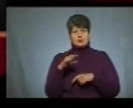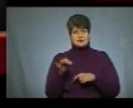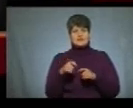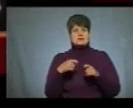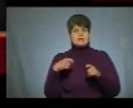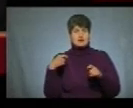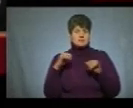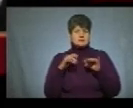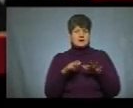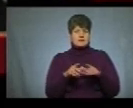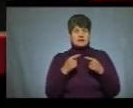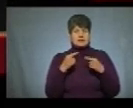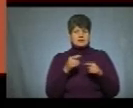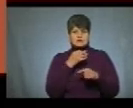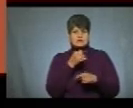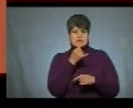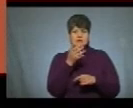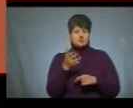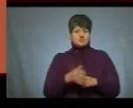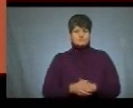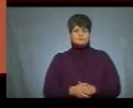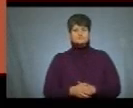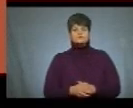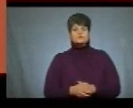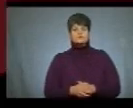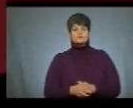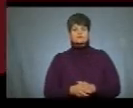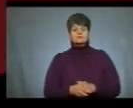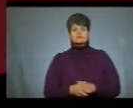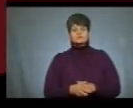справа, інакше не можу нічого сказати.